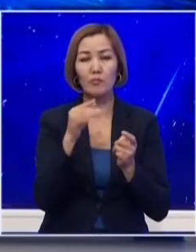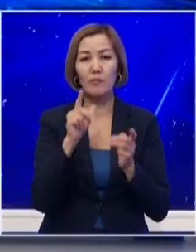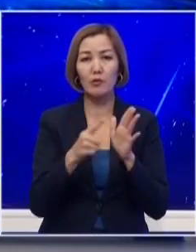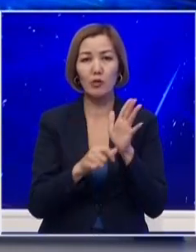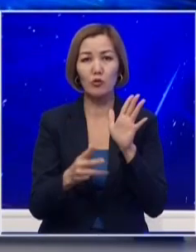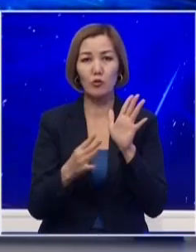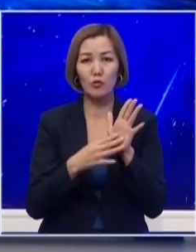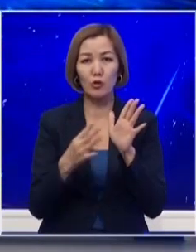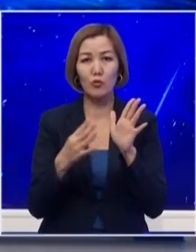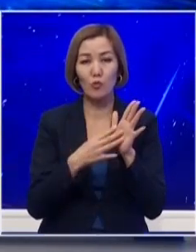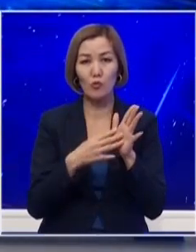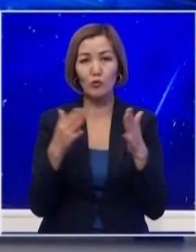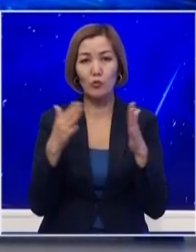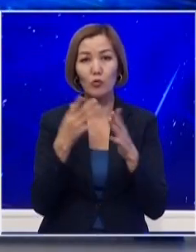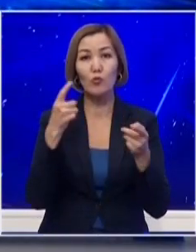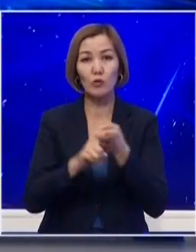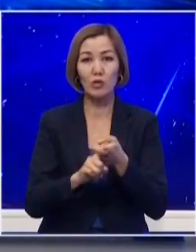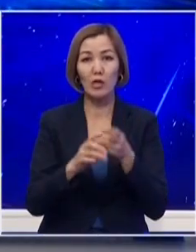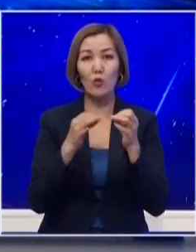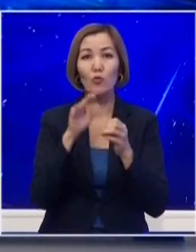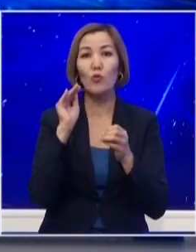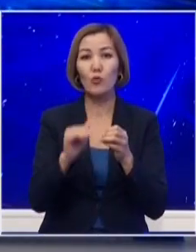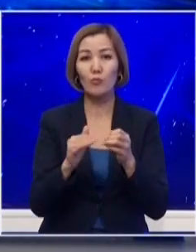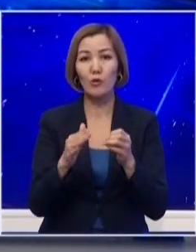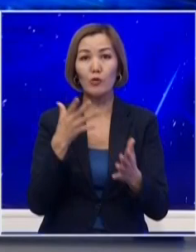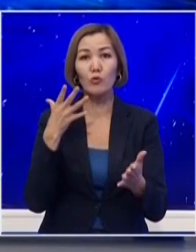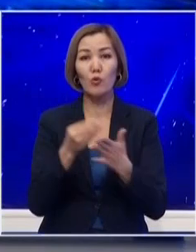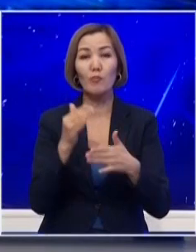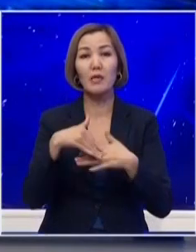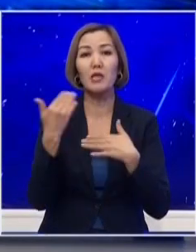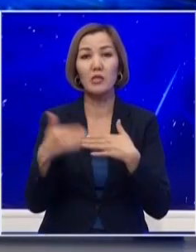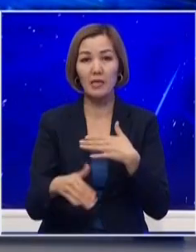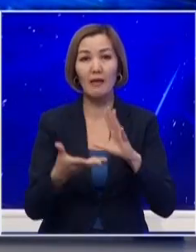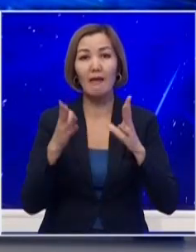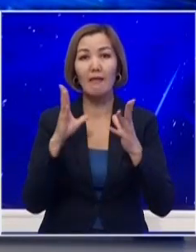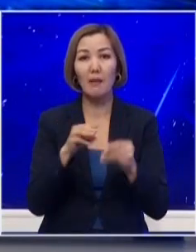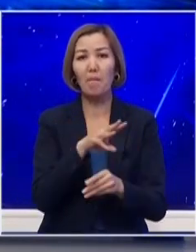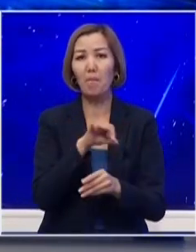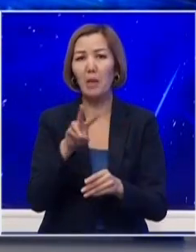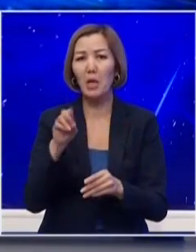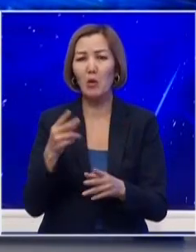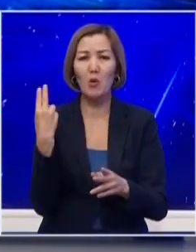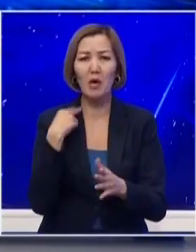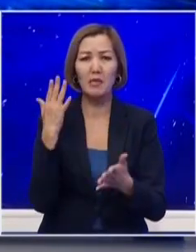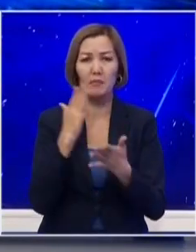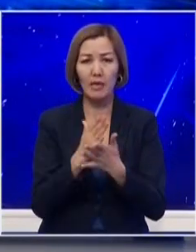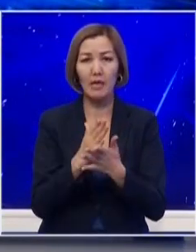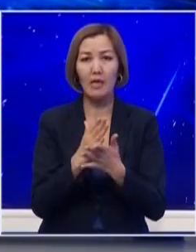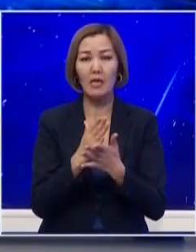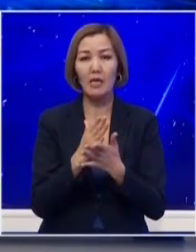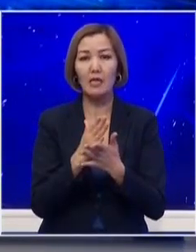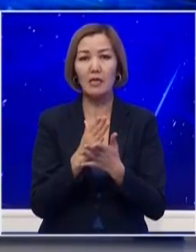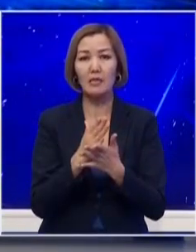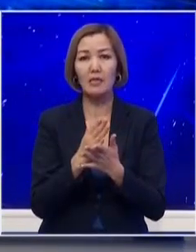31799 тұтынушы қосылған. Олардың ішінде 14000 абонент төлемді кешіктірген. Нәтижесінде миллиондап қарызға батқан.